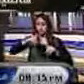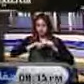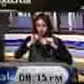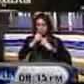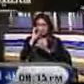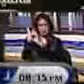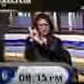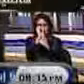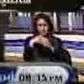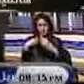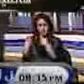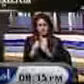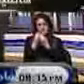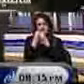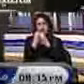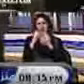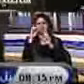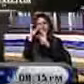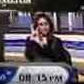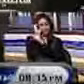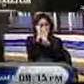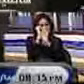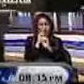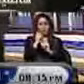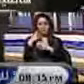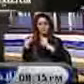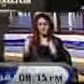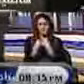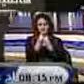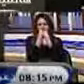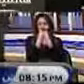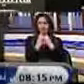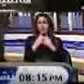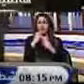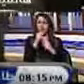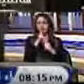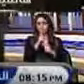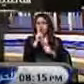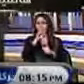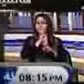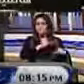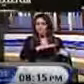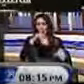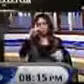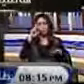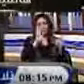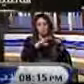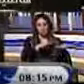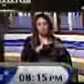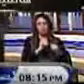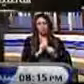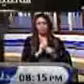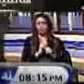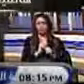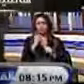ورحنا انا وزميلي الفنان المصور العظيم محمد اسد اللي كان معايا، واكد لي قال لي يا طارق اكيد اكيد مبارك نازل لازم